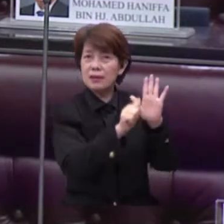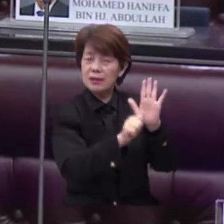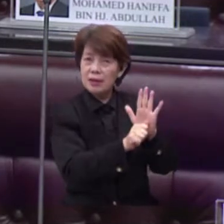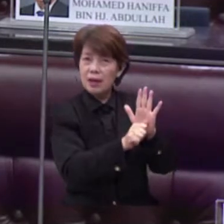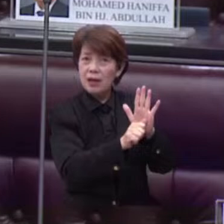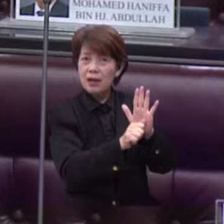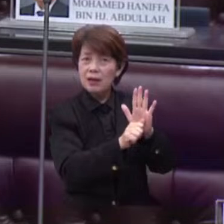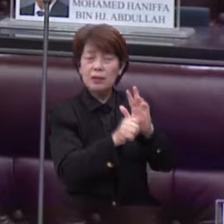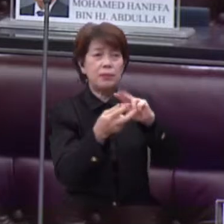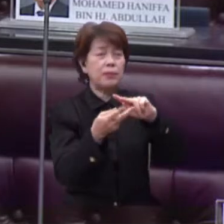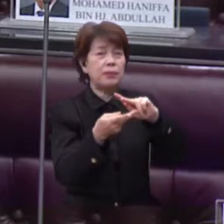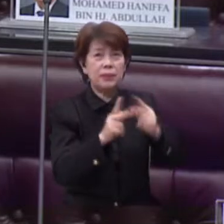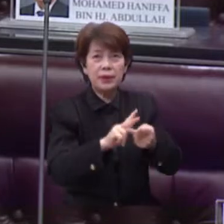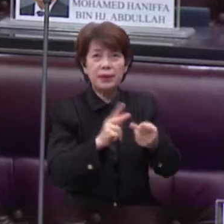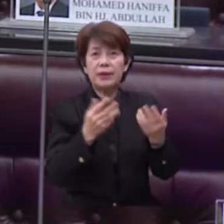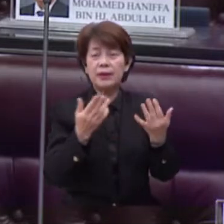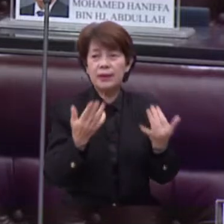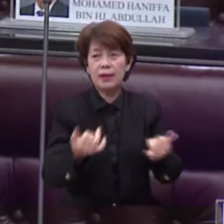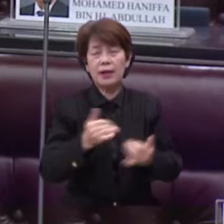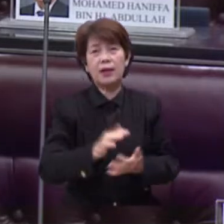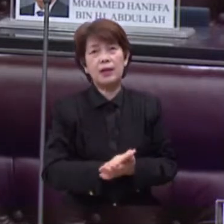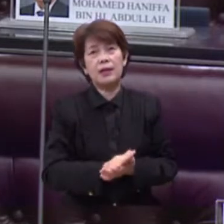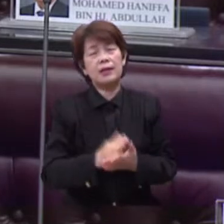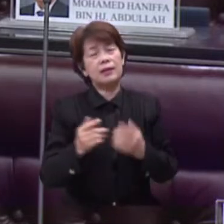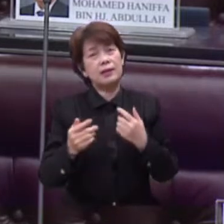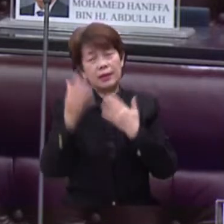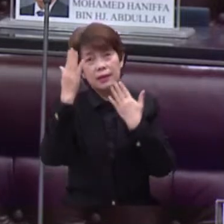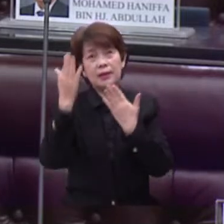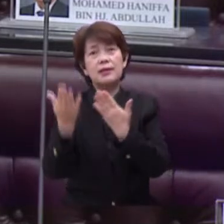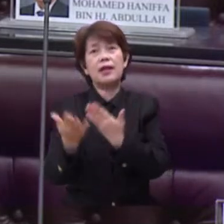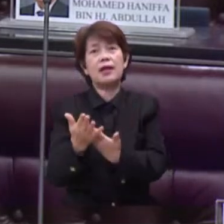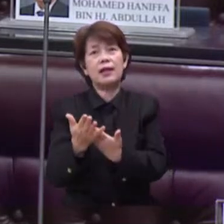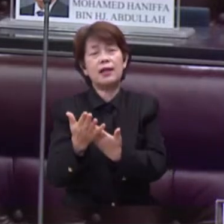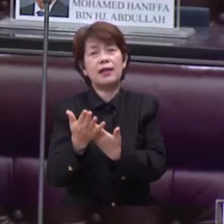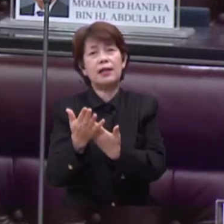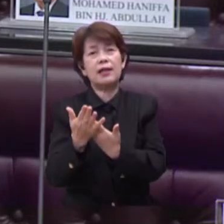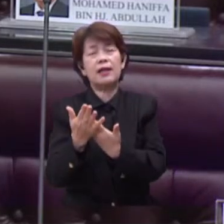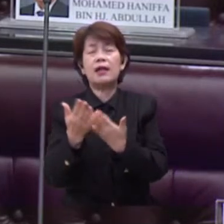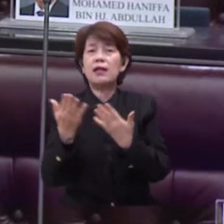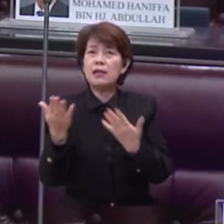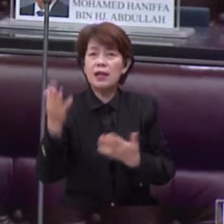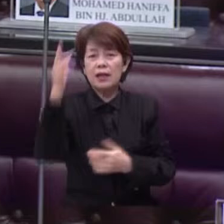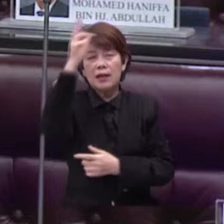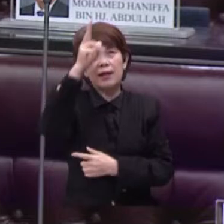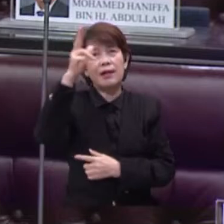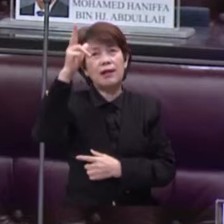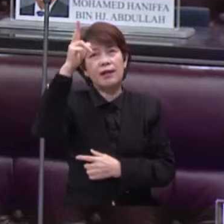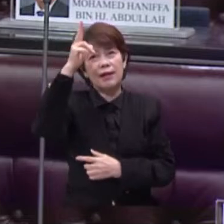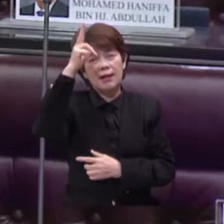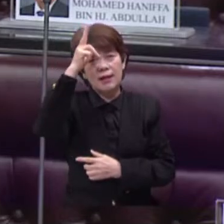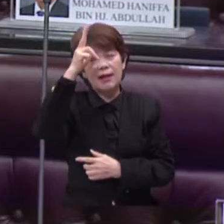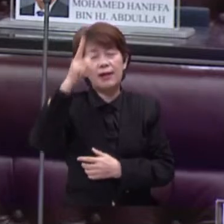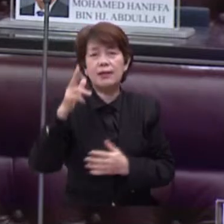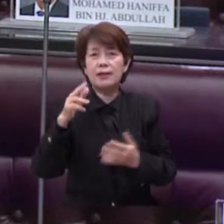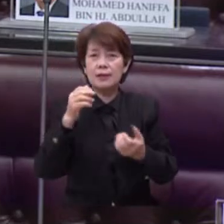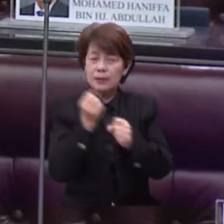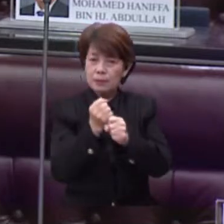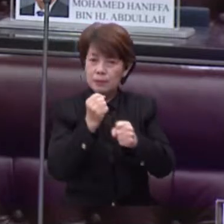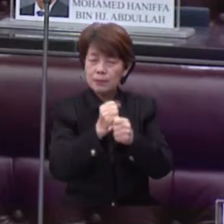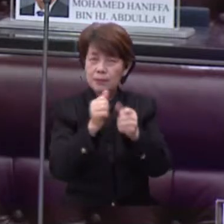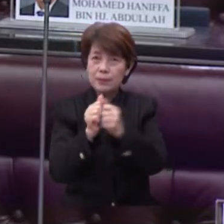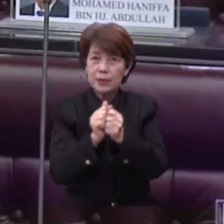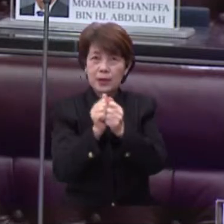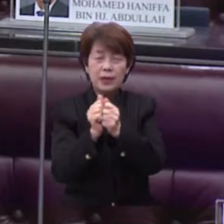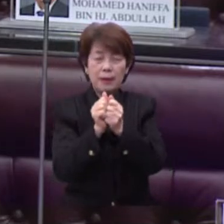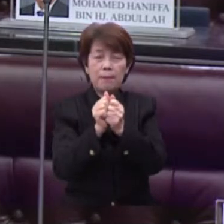seterusnya adalah kesempatan ini saya tidak mencadangkan kepada pihak kerajaan untuk berkasekan kerjasama dengan Njo